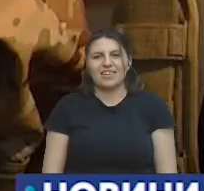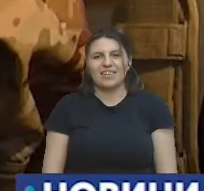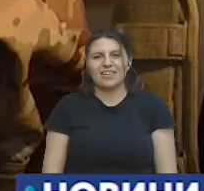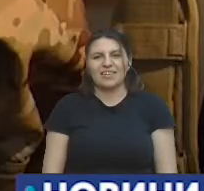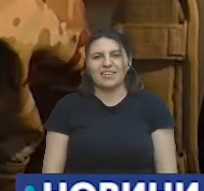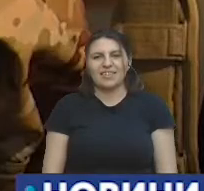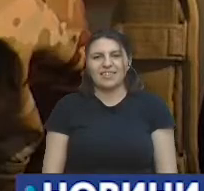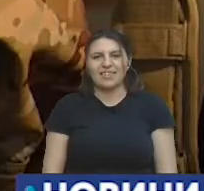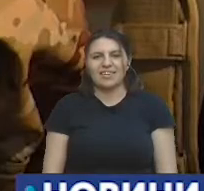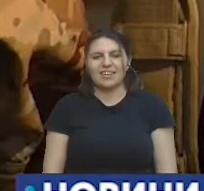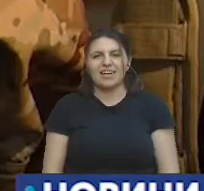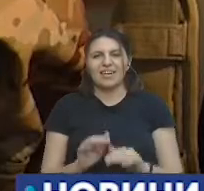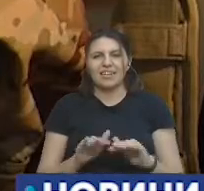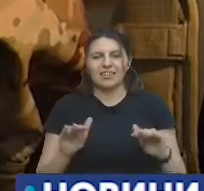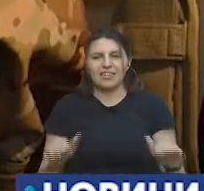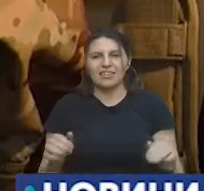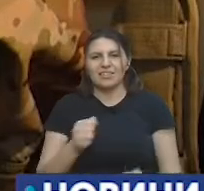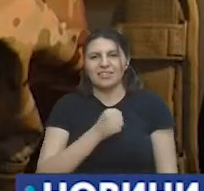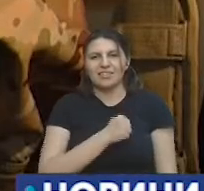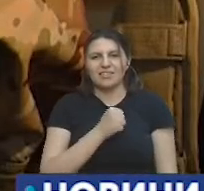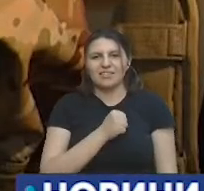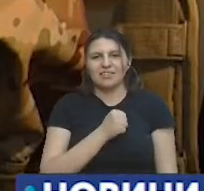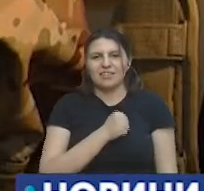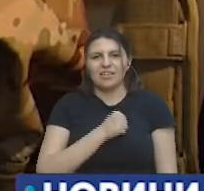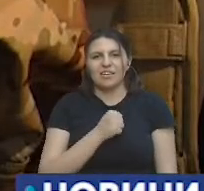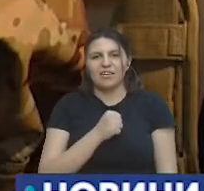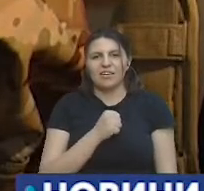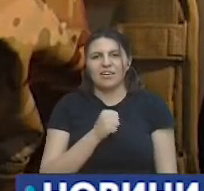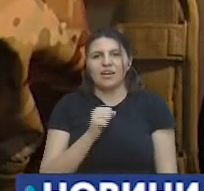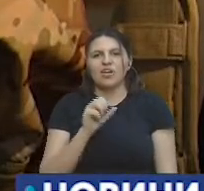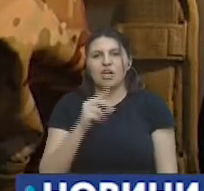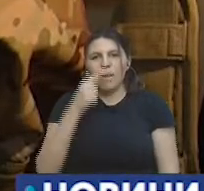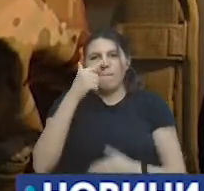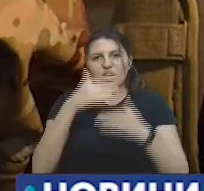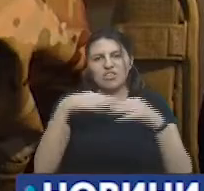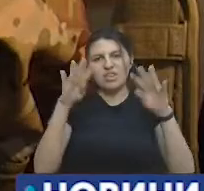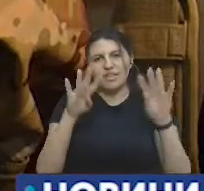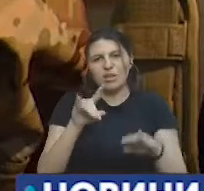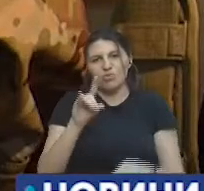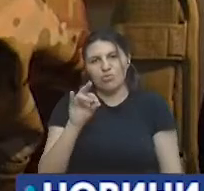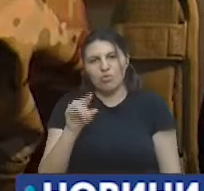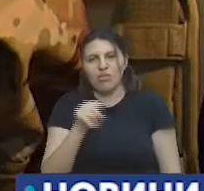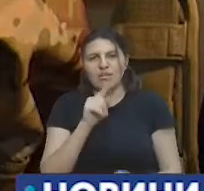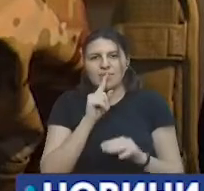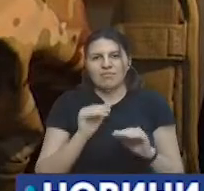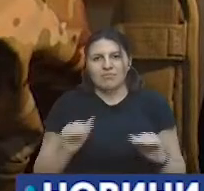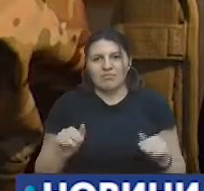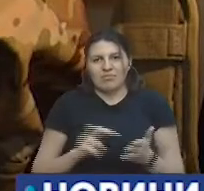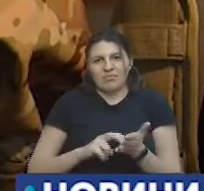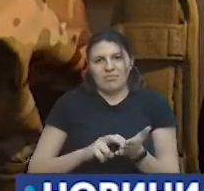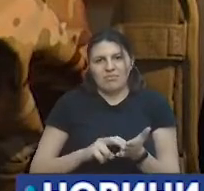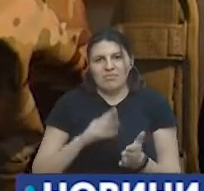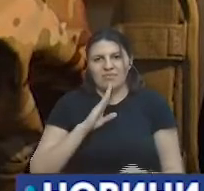Тут детки, к сожалению, тише. Чем ближе к серозоне, тем тише детки. И тем ярче нам необходимо играть, ярче необходимо их